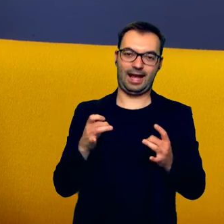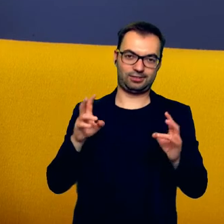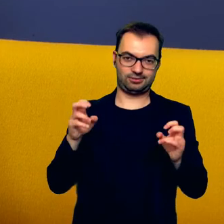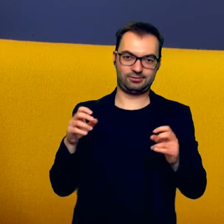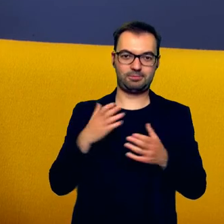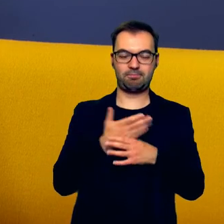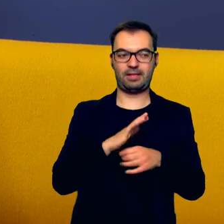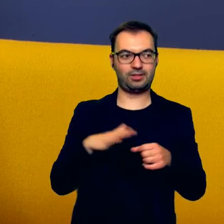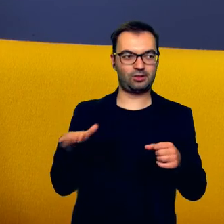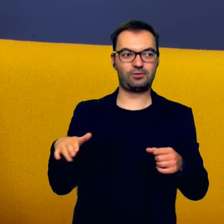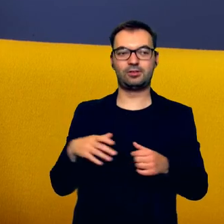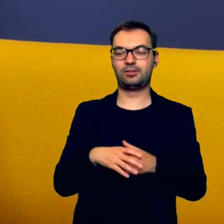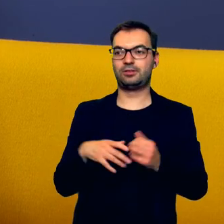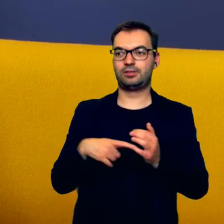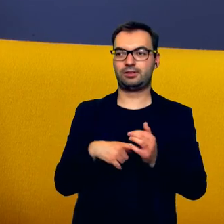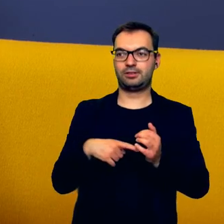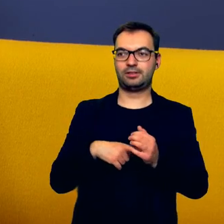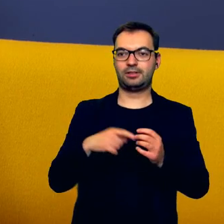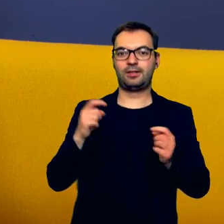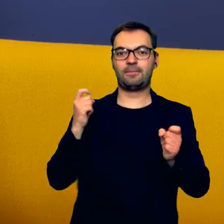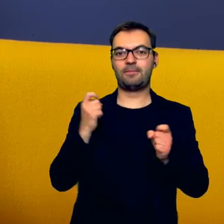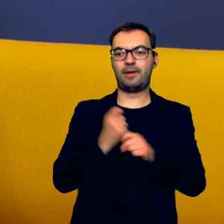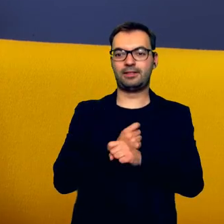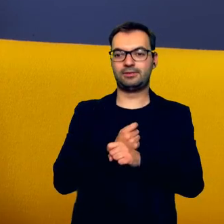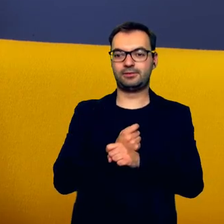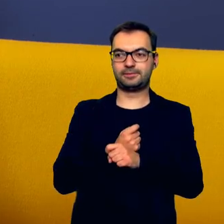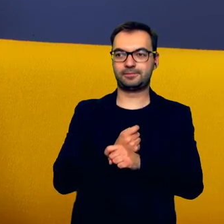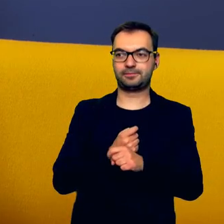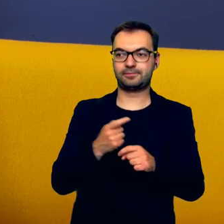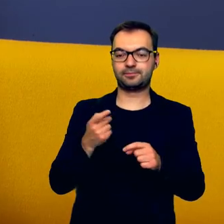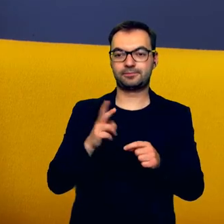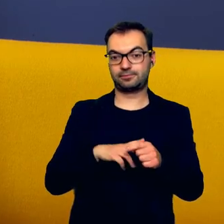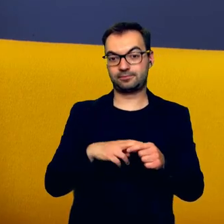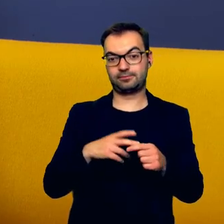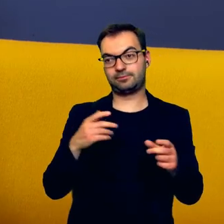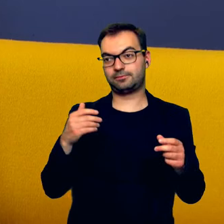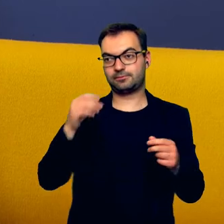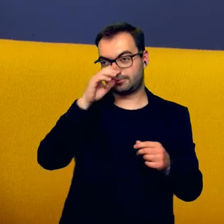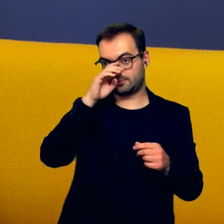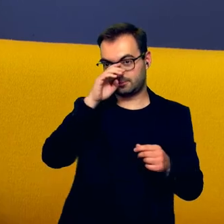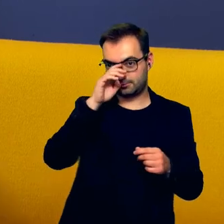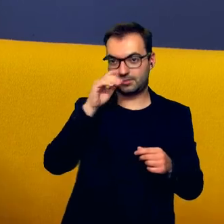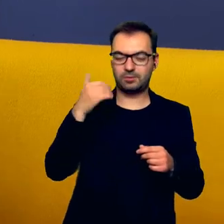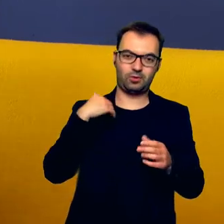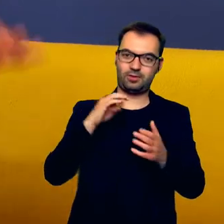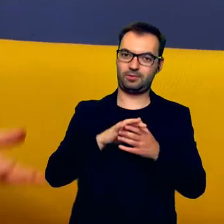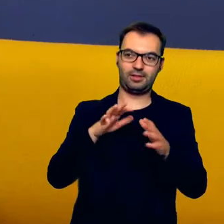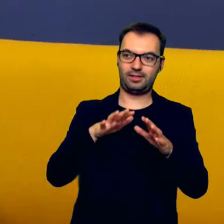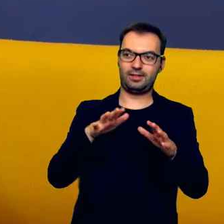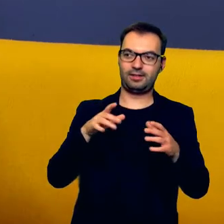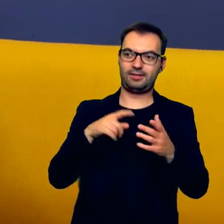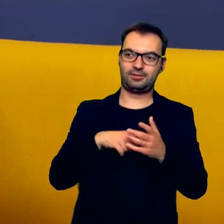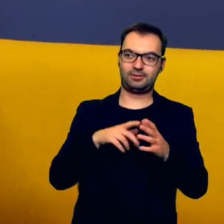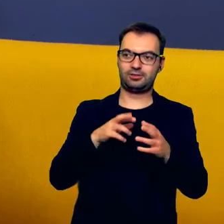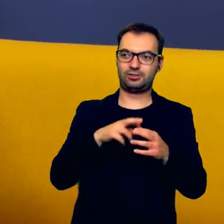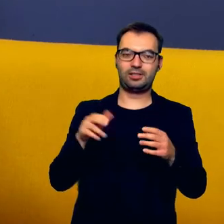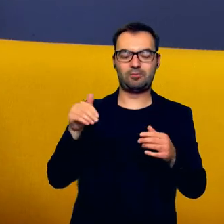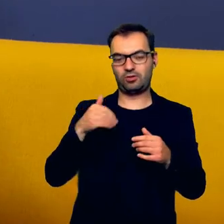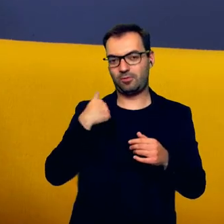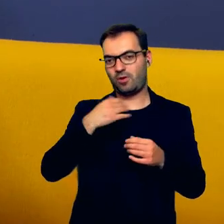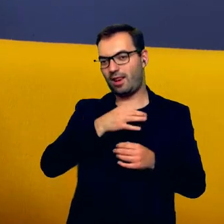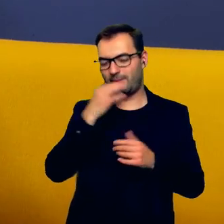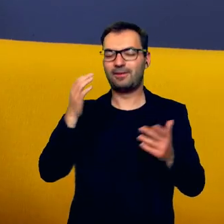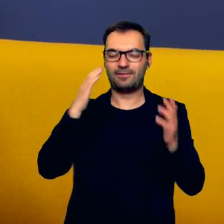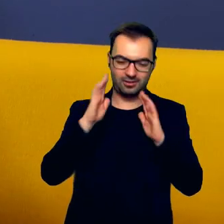arenie międzynarodowej. Ten kraj, którym oczywiście mogło być wiele rzeczy, no, większość rzeczy mogło być wyglądać lepiej